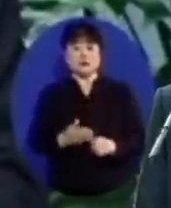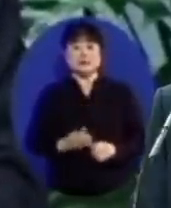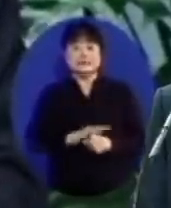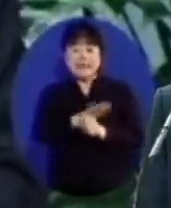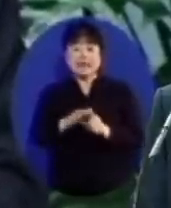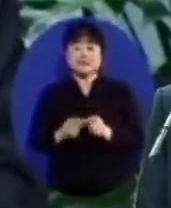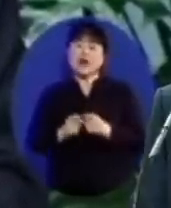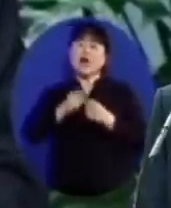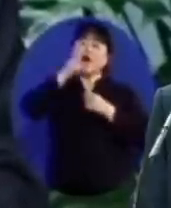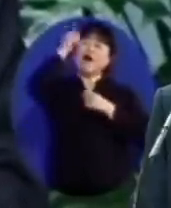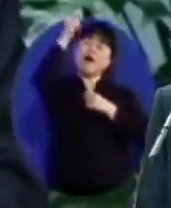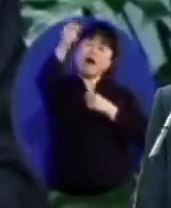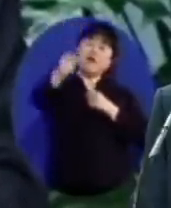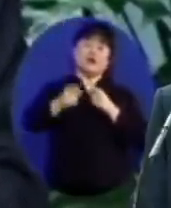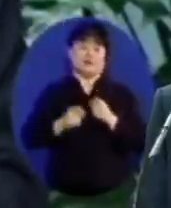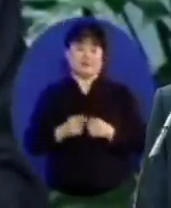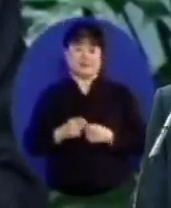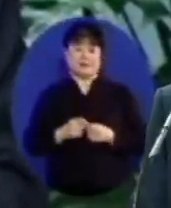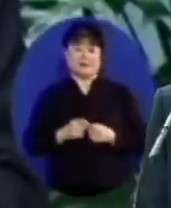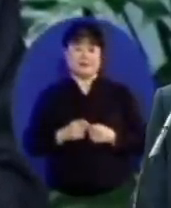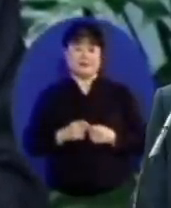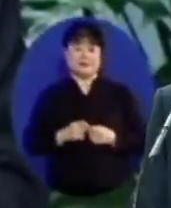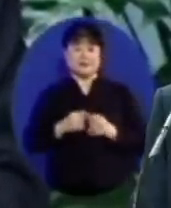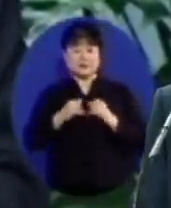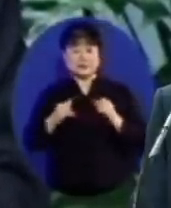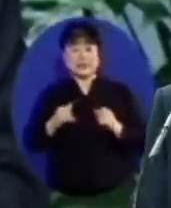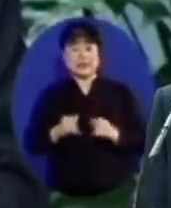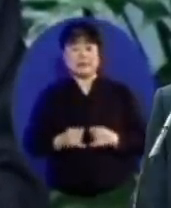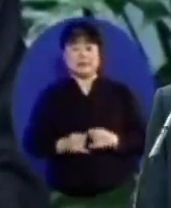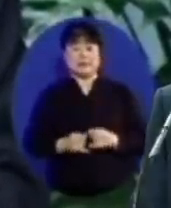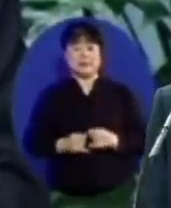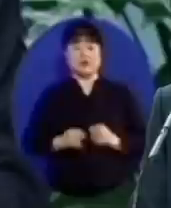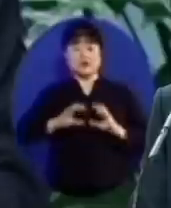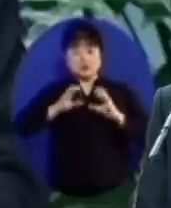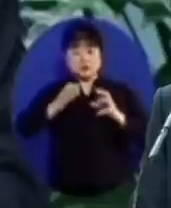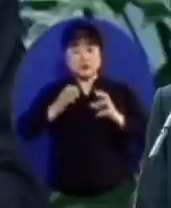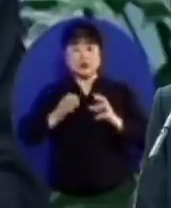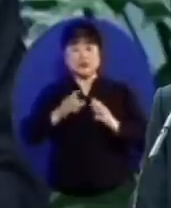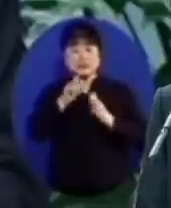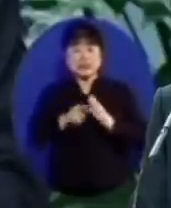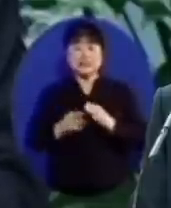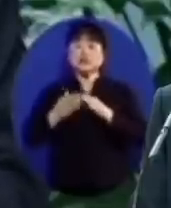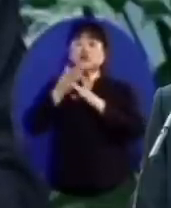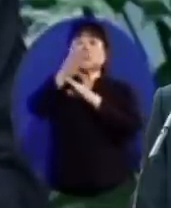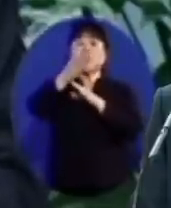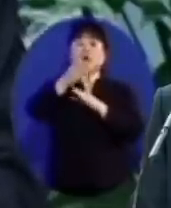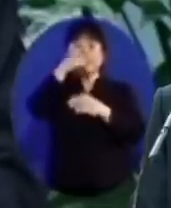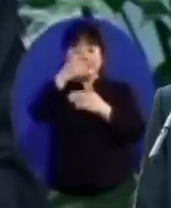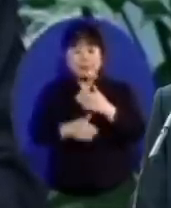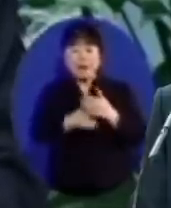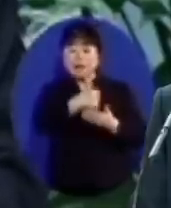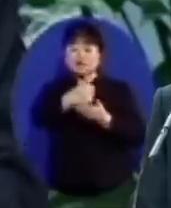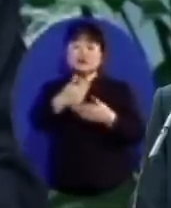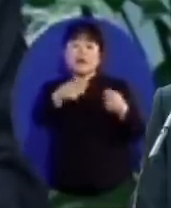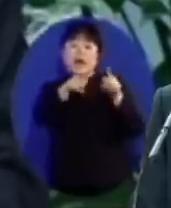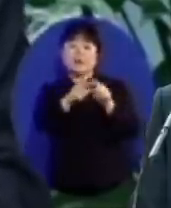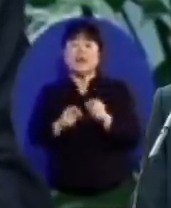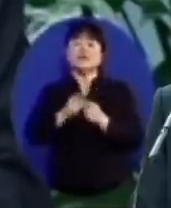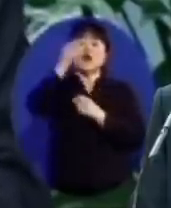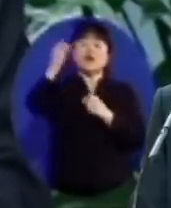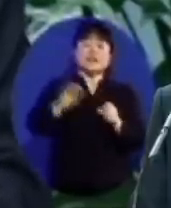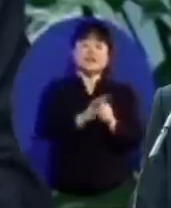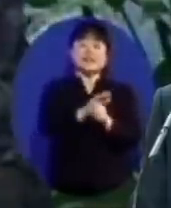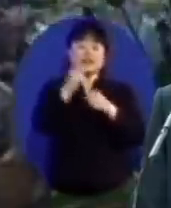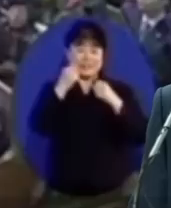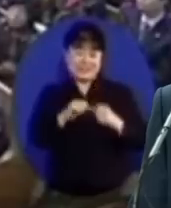사랑은 영원히 인종도 국경도 시간도 세월도 초월해서 남아있고 주님과 함께 영원히 사랑